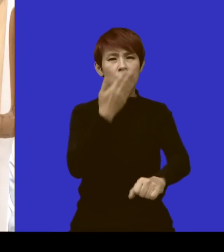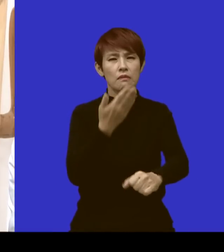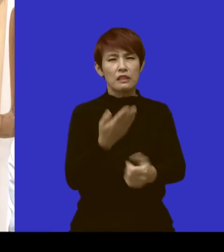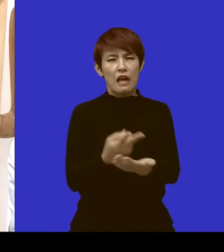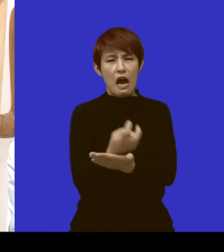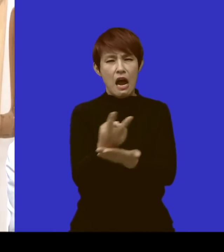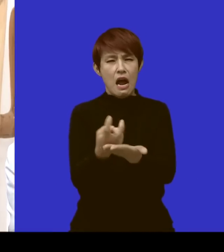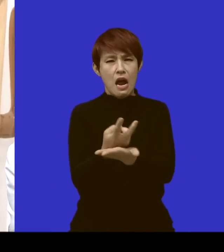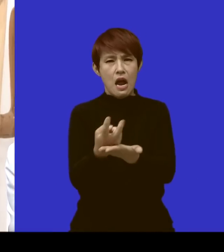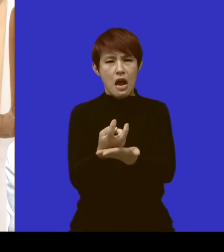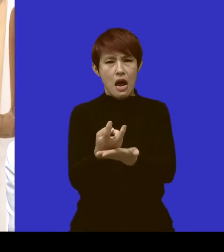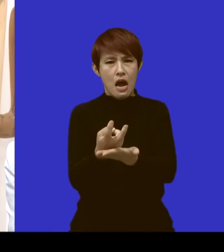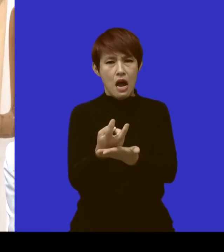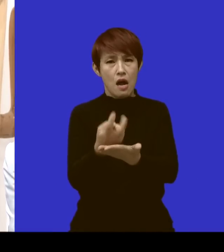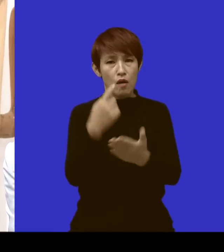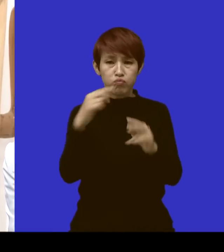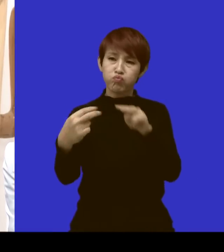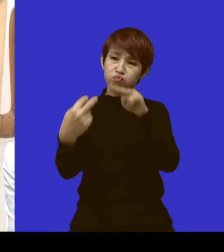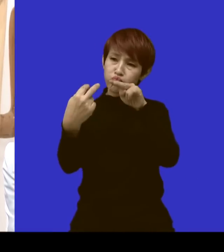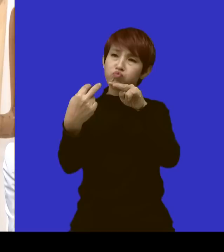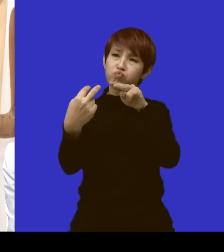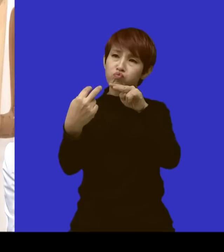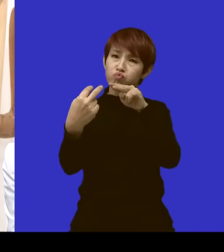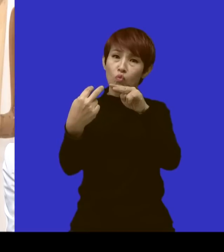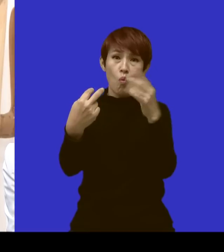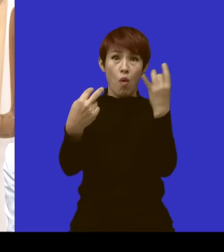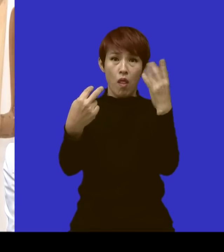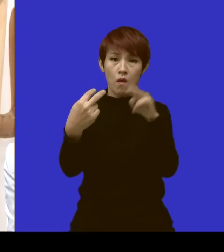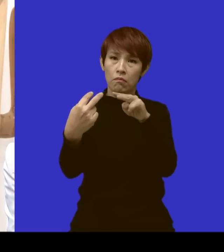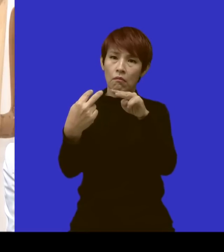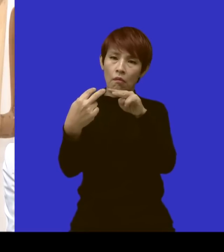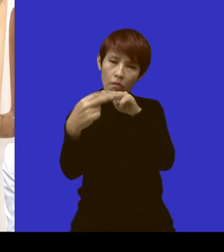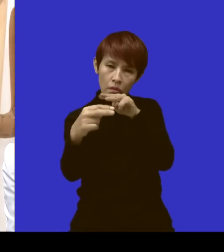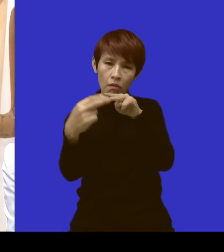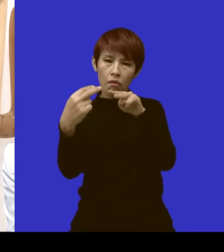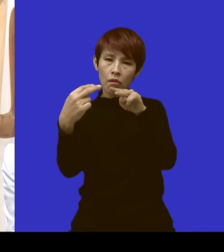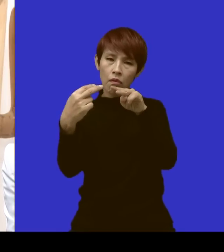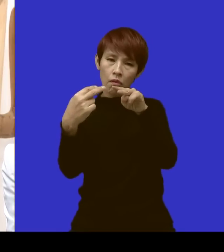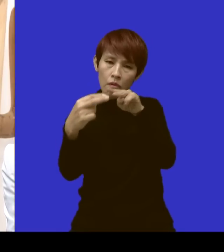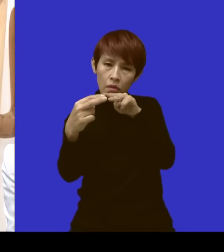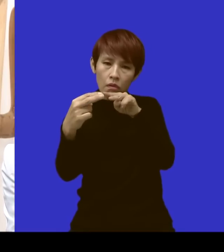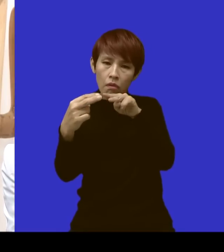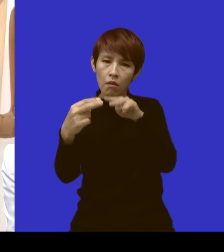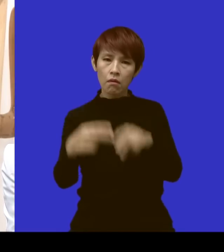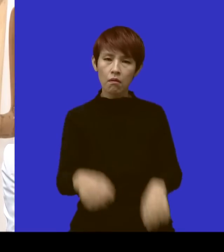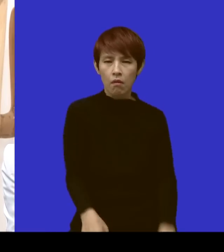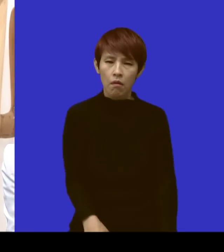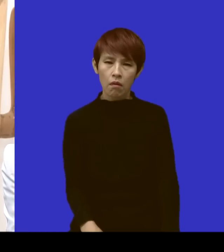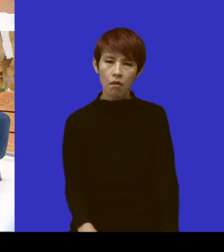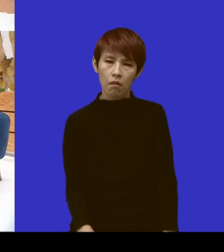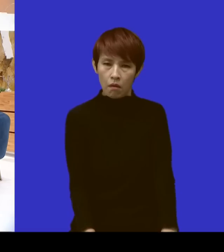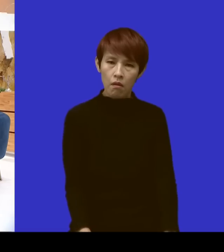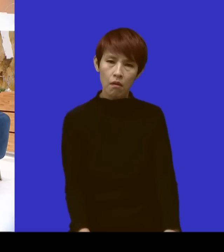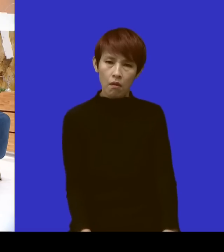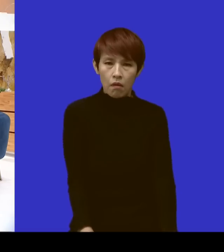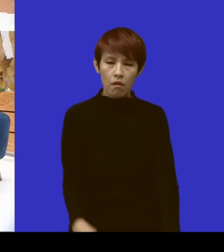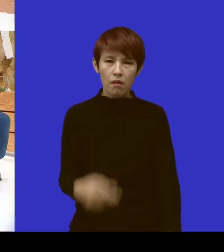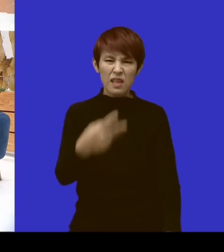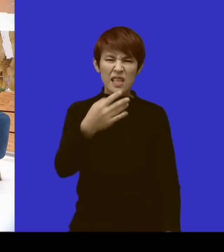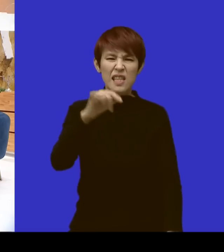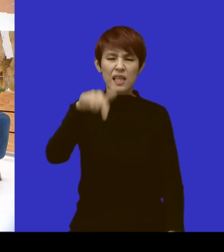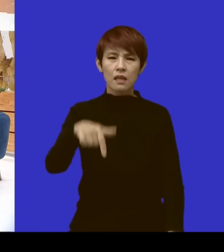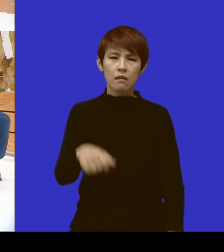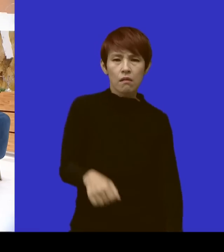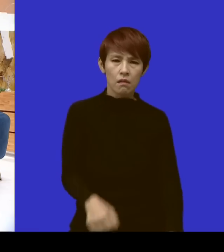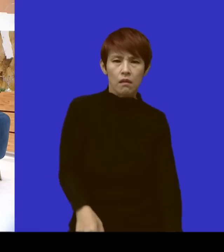원래는 이제 그래도 눈 마주침이나 이런 게 잘 되던 아이가 네. 눈 마주침이 잘 안 되고 혼자 틱 현상이라고 막 이렇게 혼자서 막 이렇게 하는 현상이